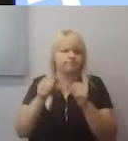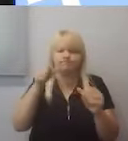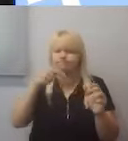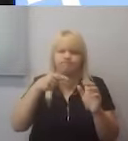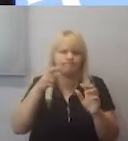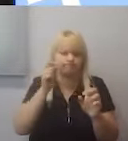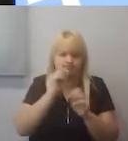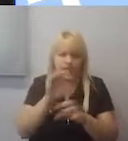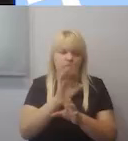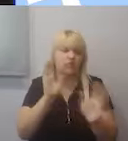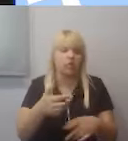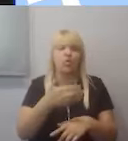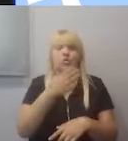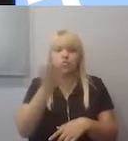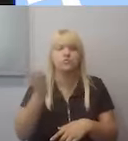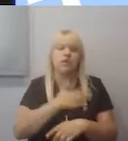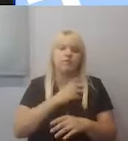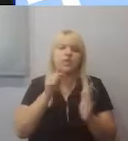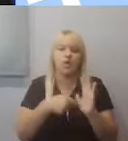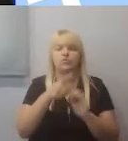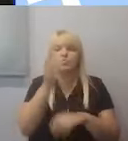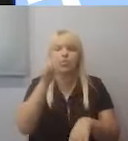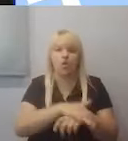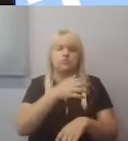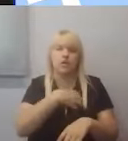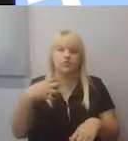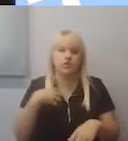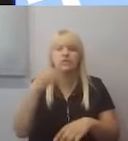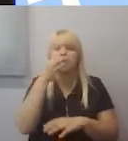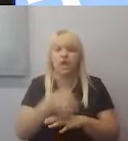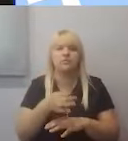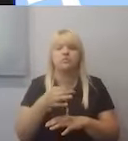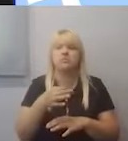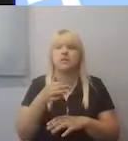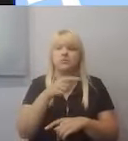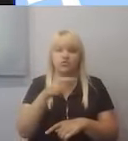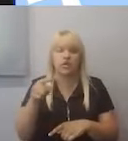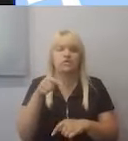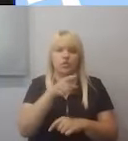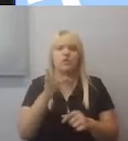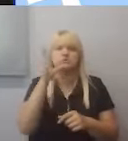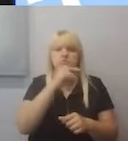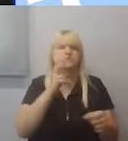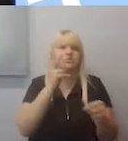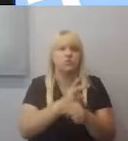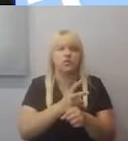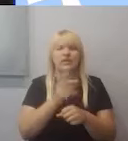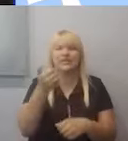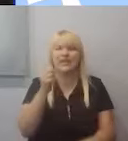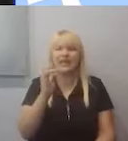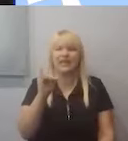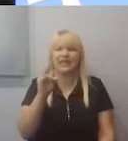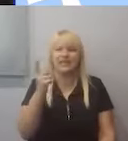šo konkrēto un par pašvaldības atbildību un lomu šeit jūs noteikti varēsiet uzdot gintam renc kas ir civilās aizsardzības un